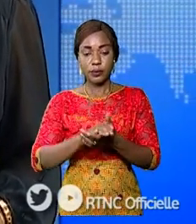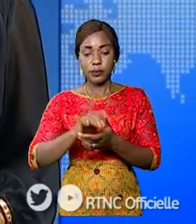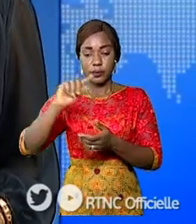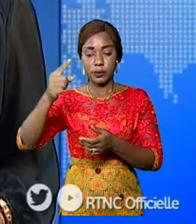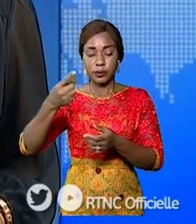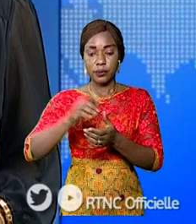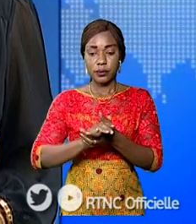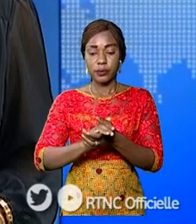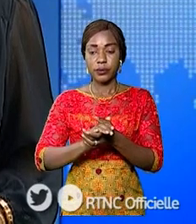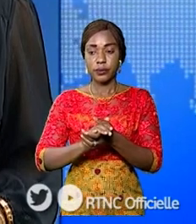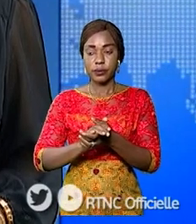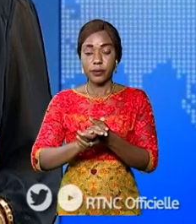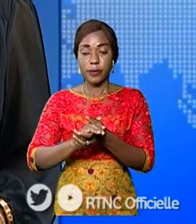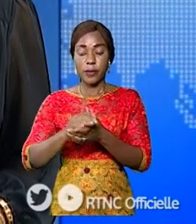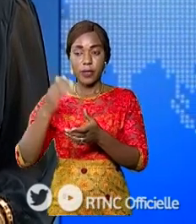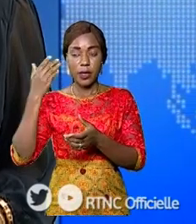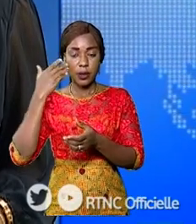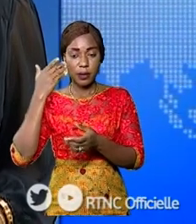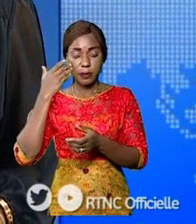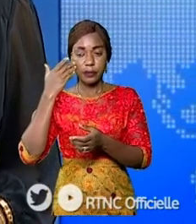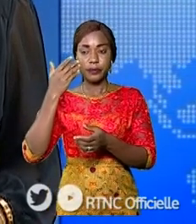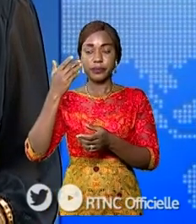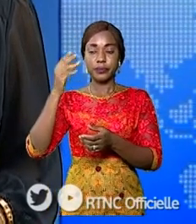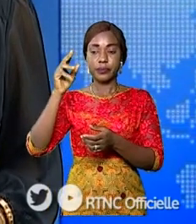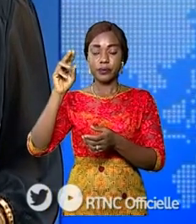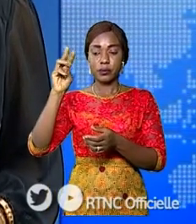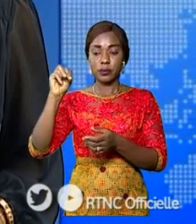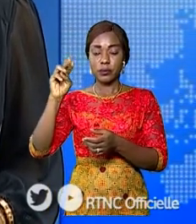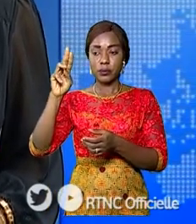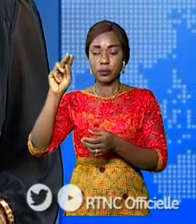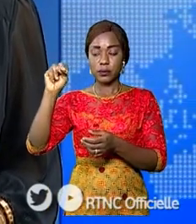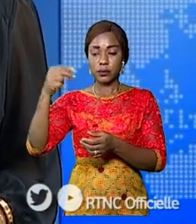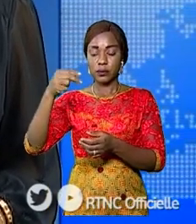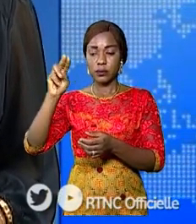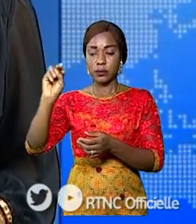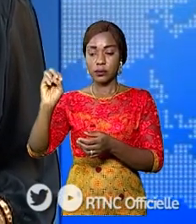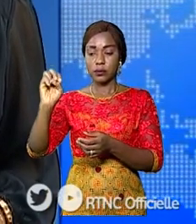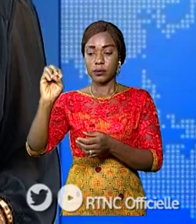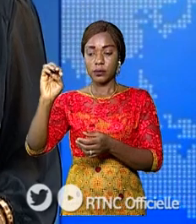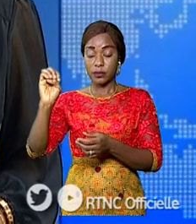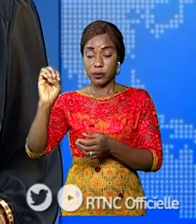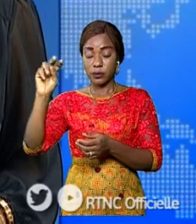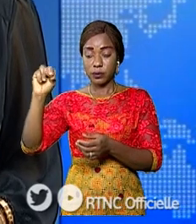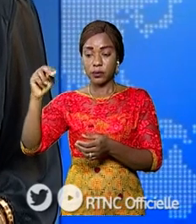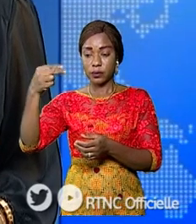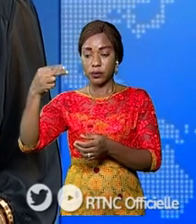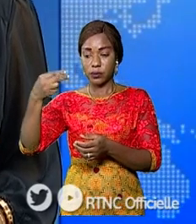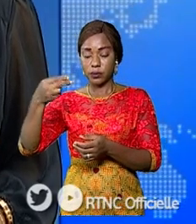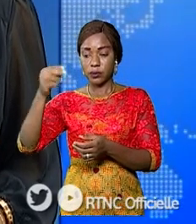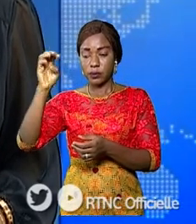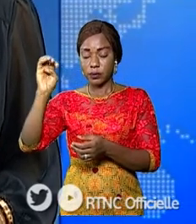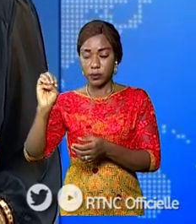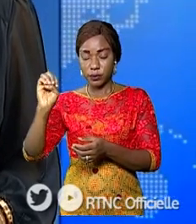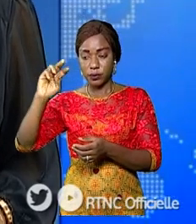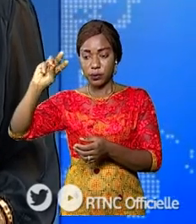1. Messieurs Gervais Rugenge Baguma, président du conseil d'administration. 2. Messieurs Honoré